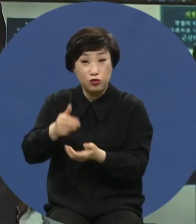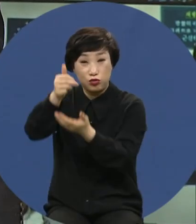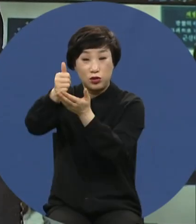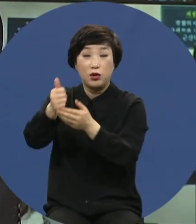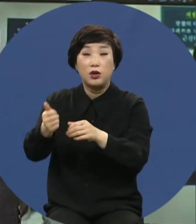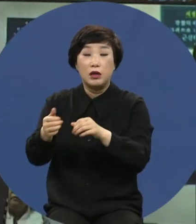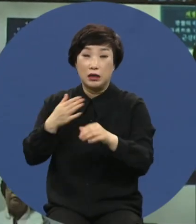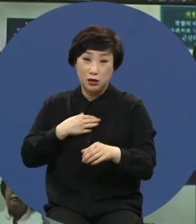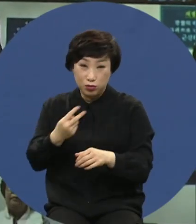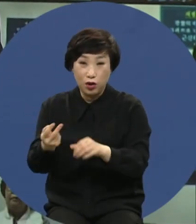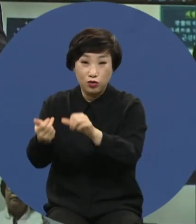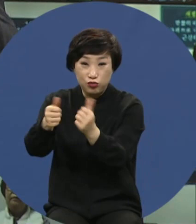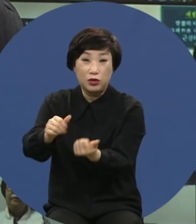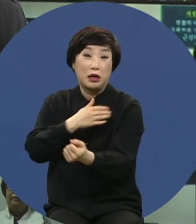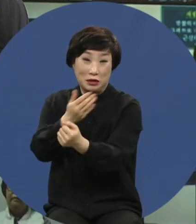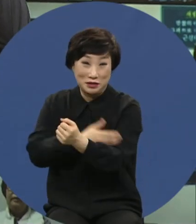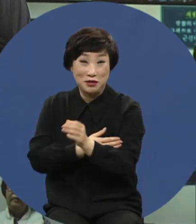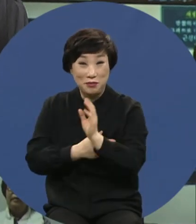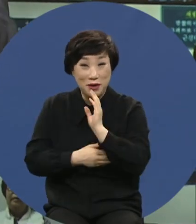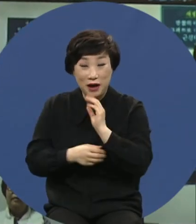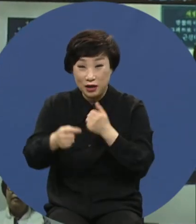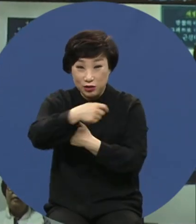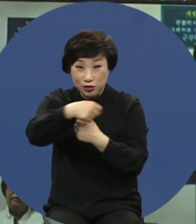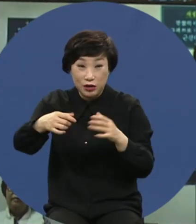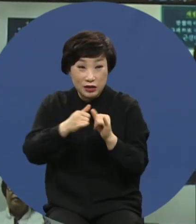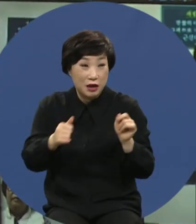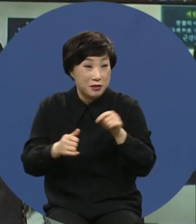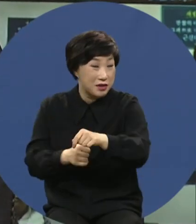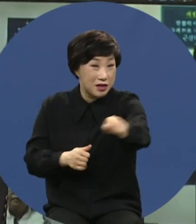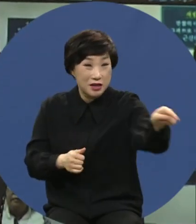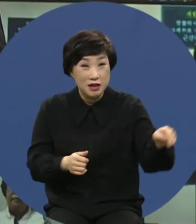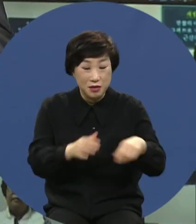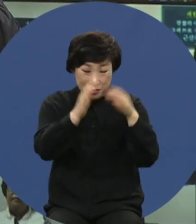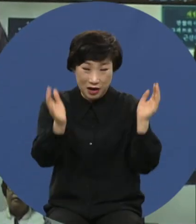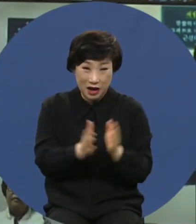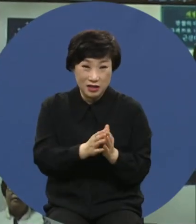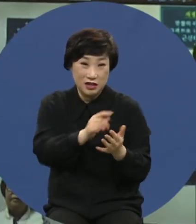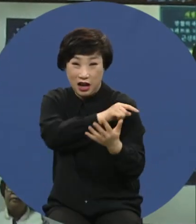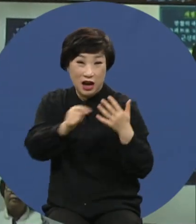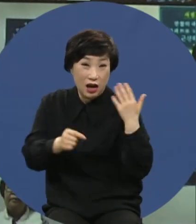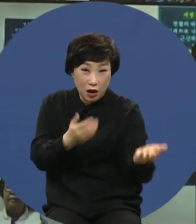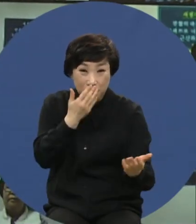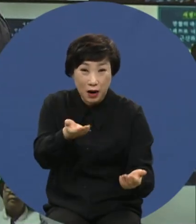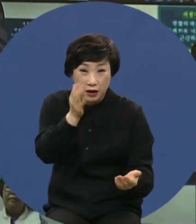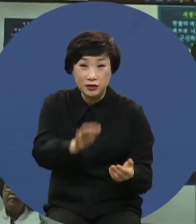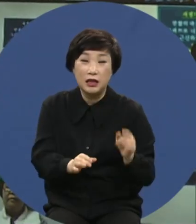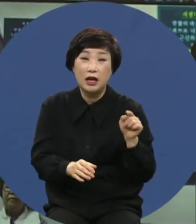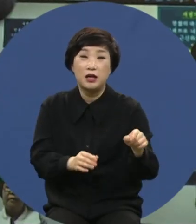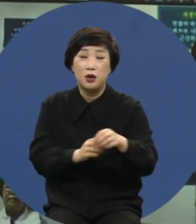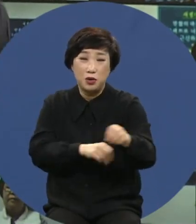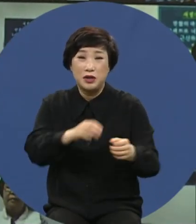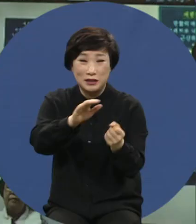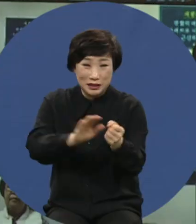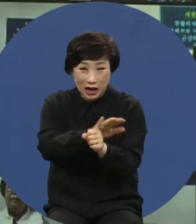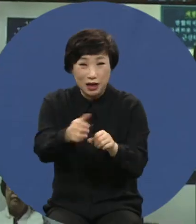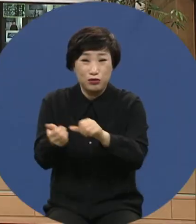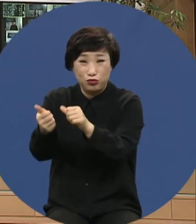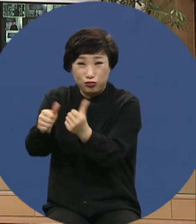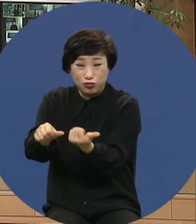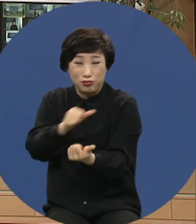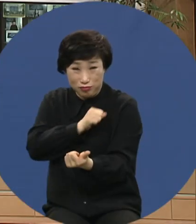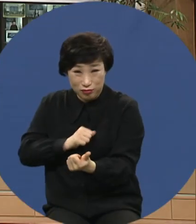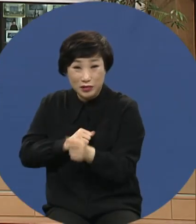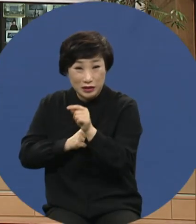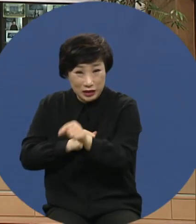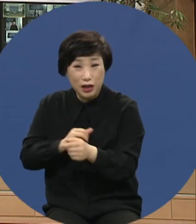게 능력이요. 죽이는 자들을 당장에 처치할 수 있는데도 그냥 그들을 사랑하고 죽으시는 것이 능력이라 이